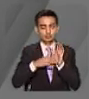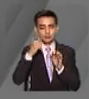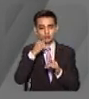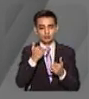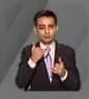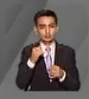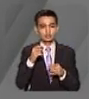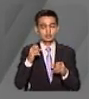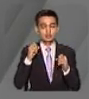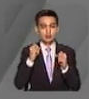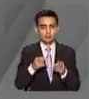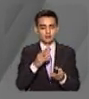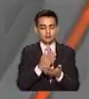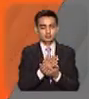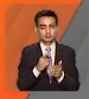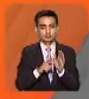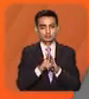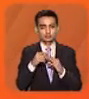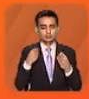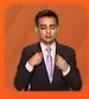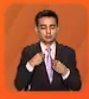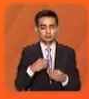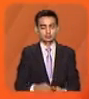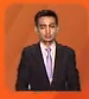улицу в дорогой одежде опять опасно?